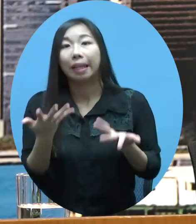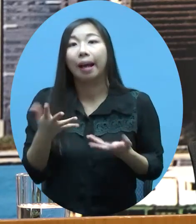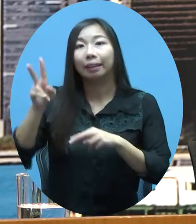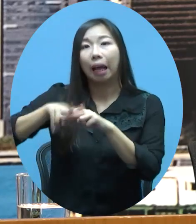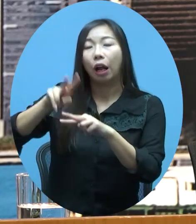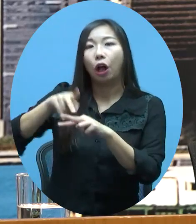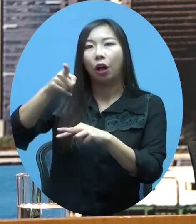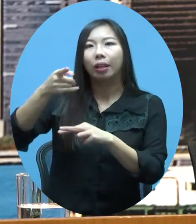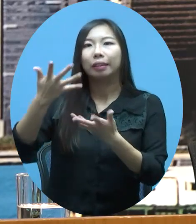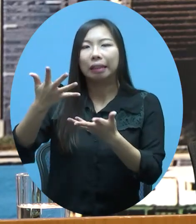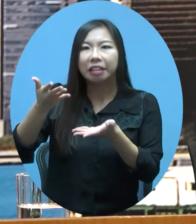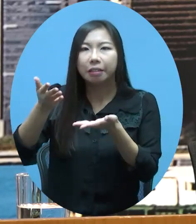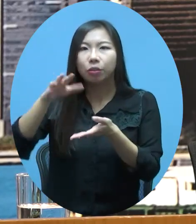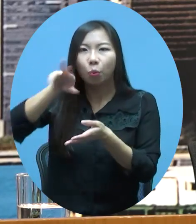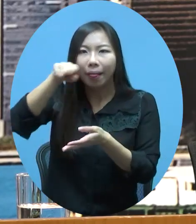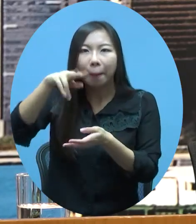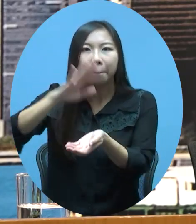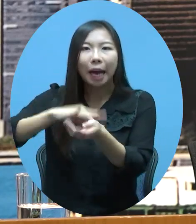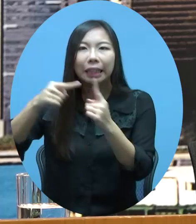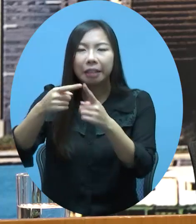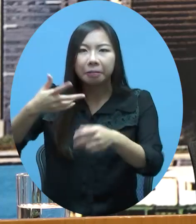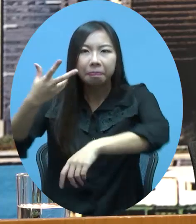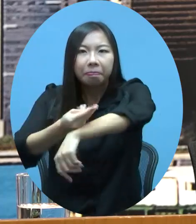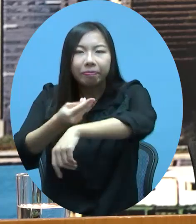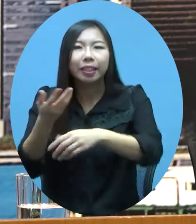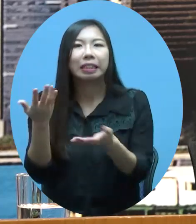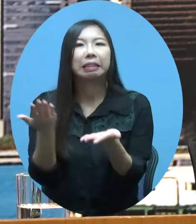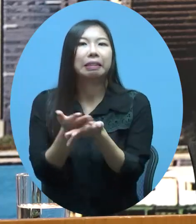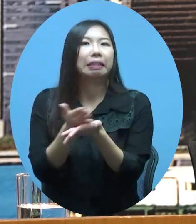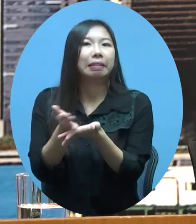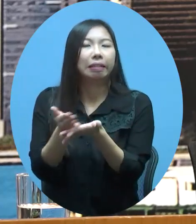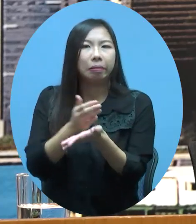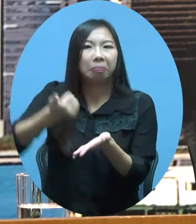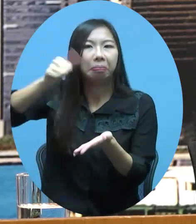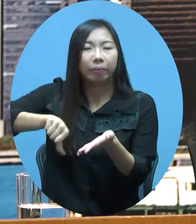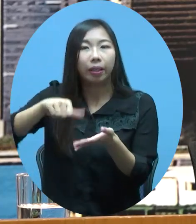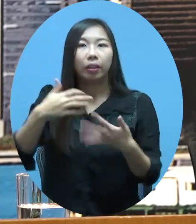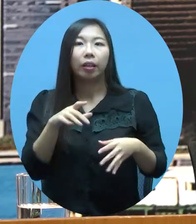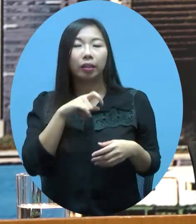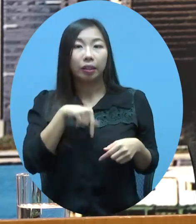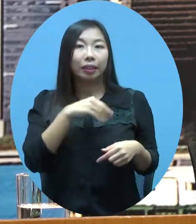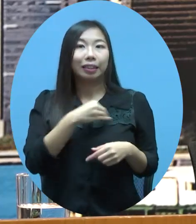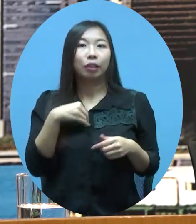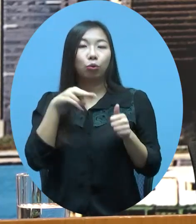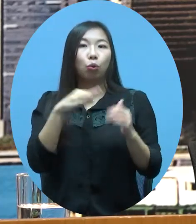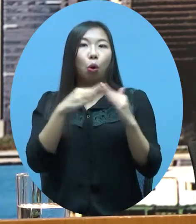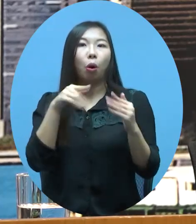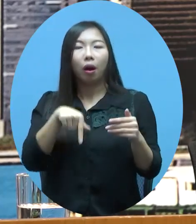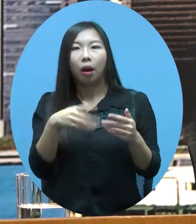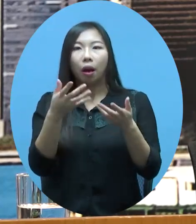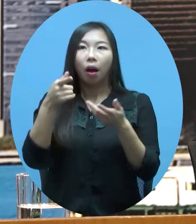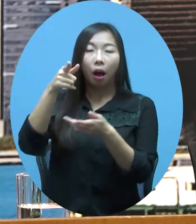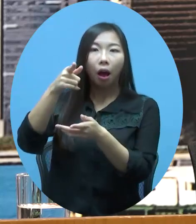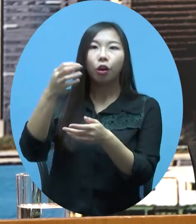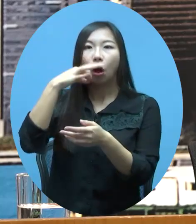就做緊病人臨床測試。其實我哋醫管局咧亦都收到即係藥廠嘅通知，咁可以喺本地